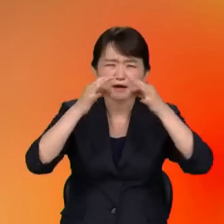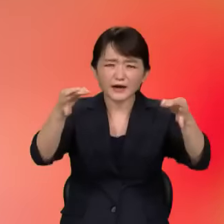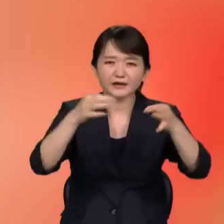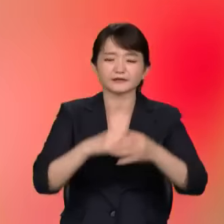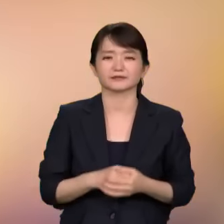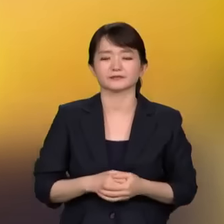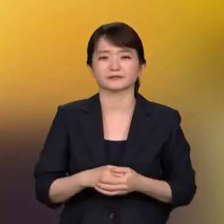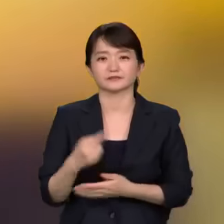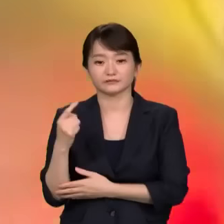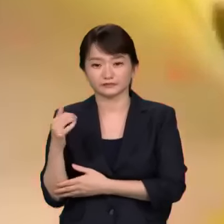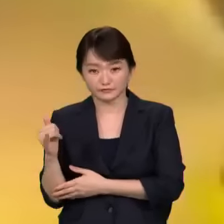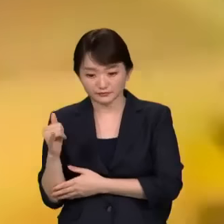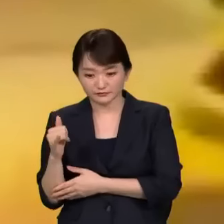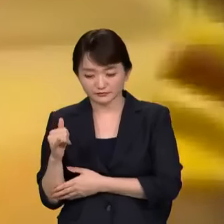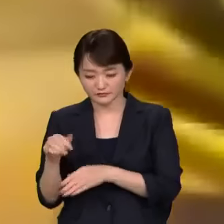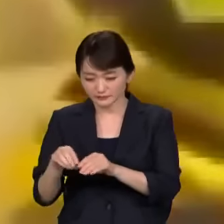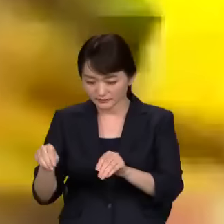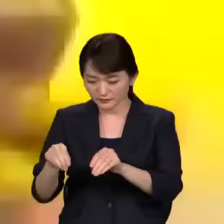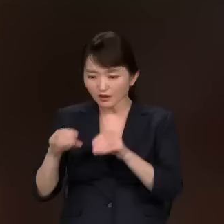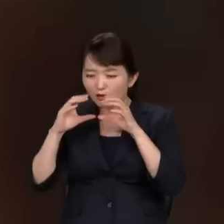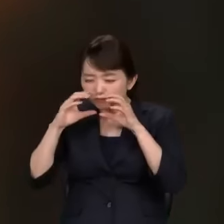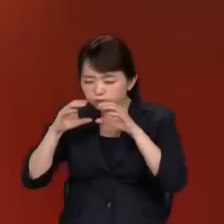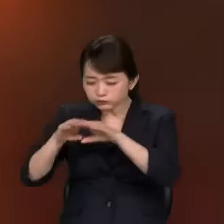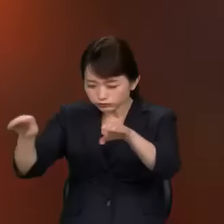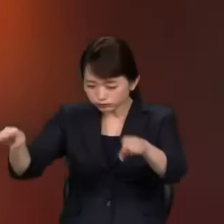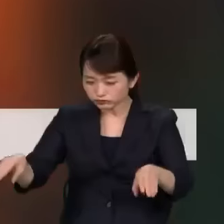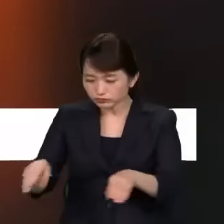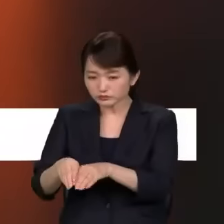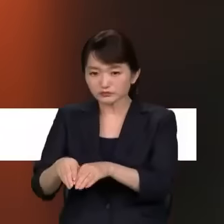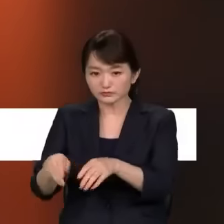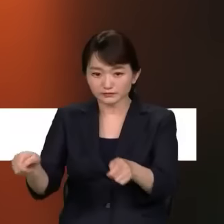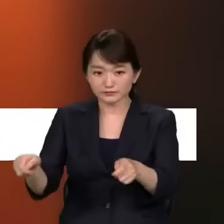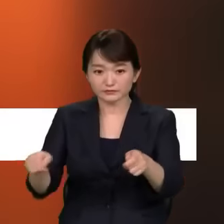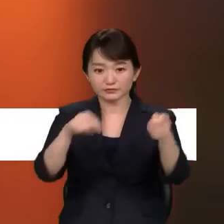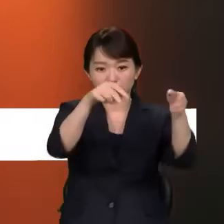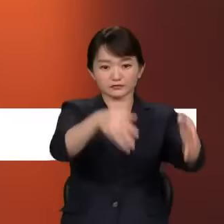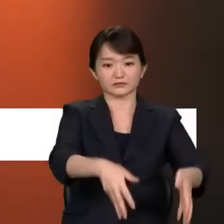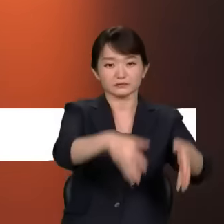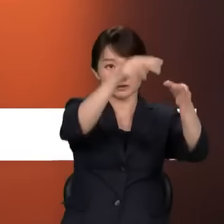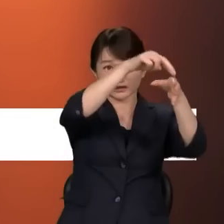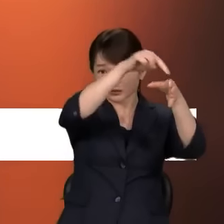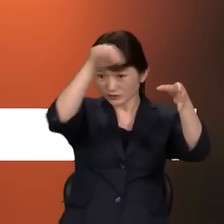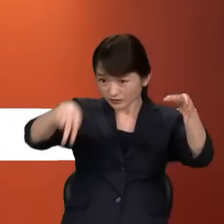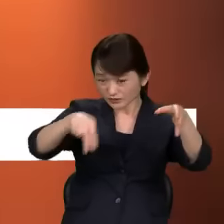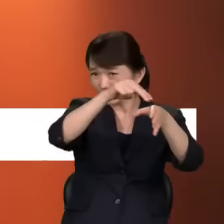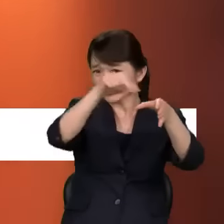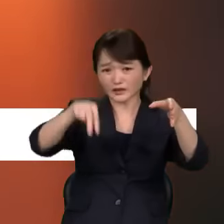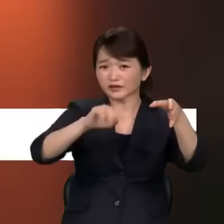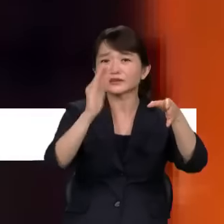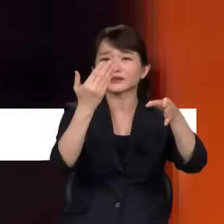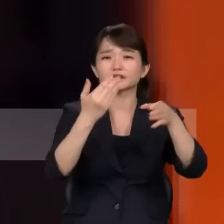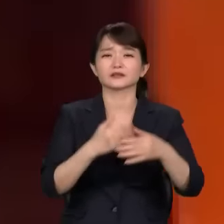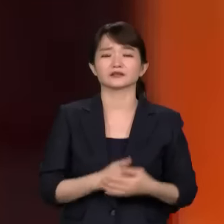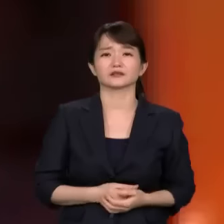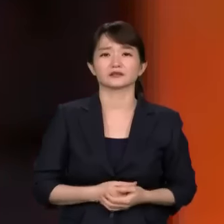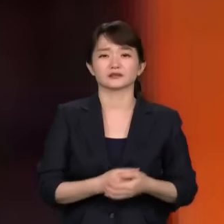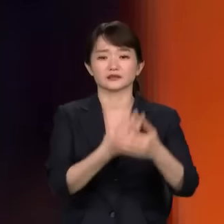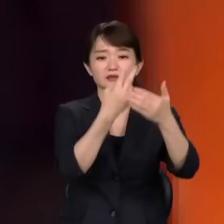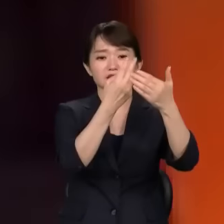구조대는 지상에 에어매트를 펼쳤습니다. 뛰어내려야 되겠다. 안 되겠다. 뛰어내려야 돼.